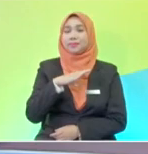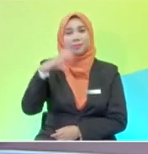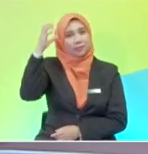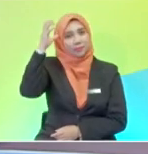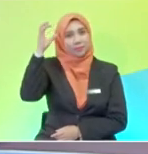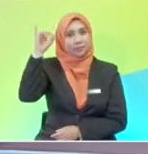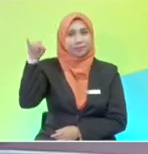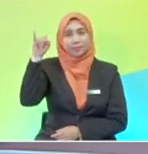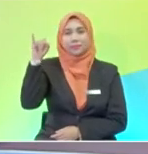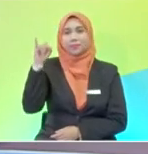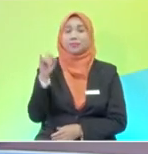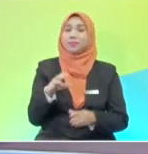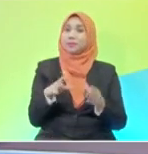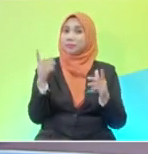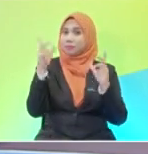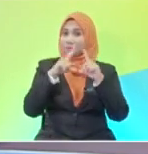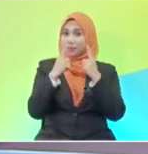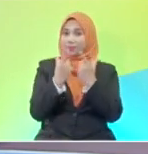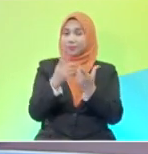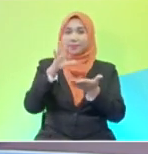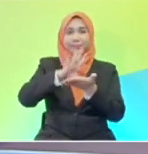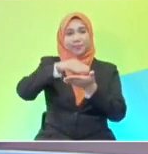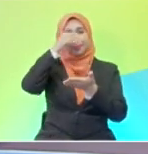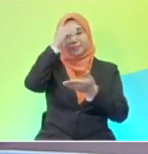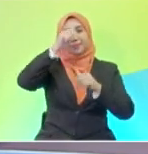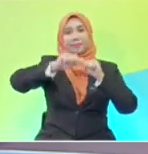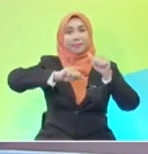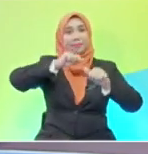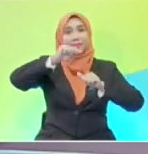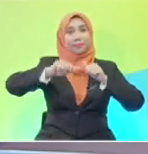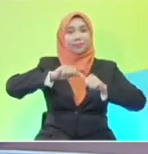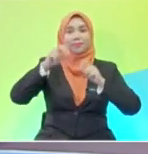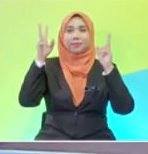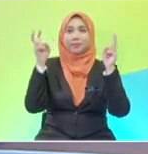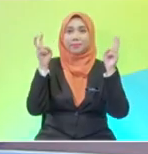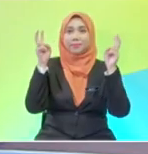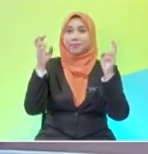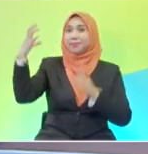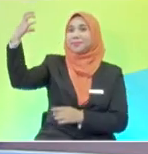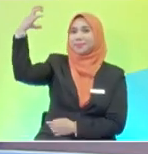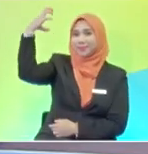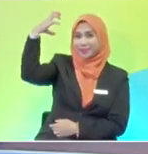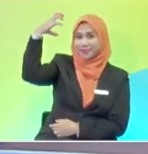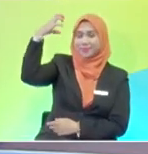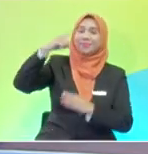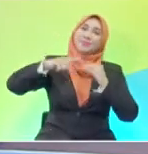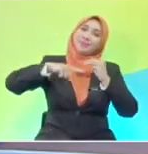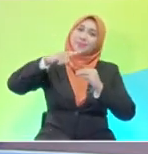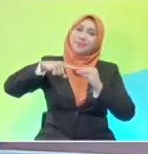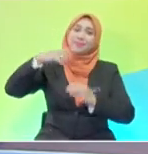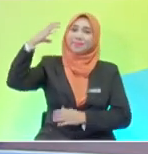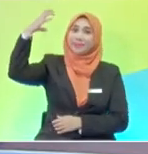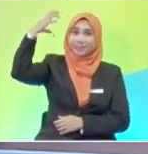gunora ini untuk kelas kita hari ini yaitu mata pelajaran sains dengan topik matahari ya topik yang sungguh